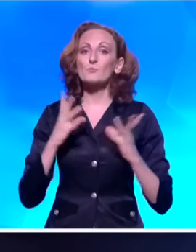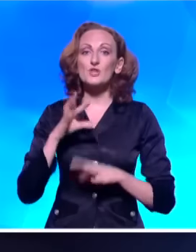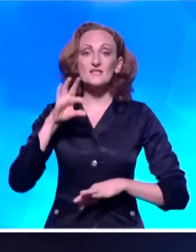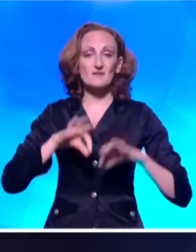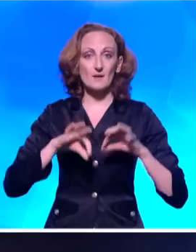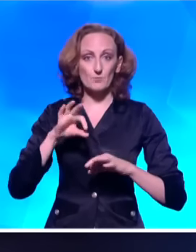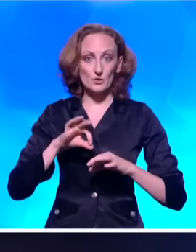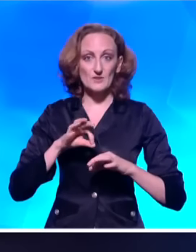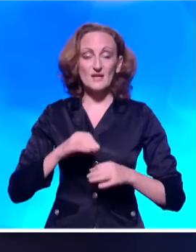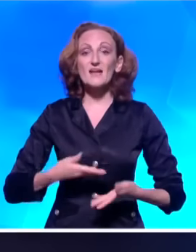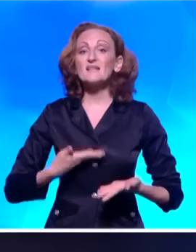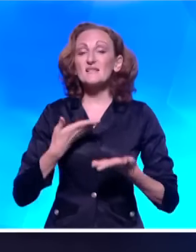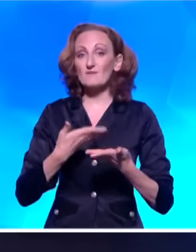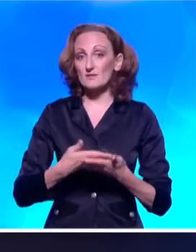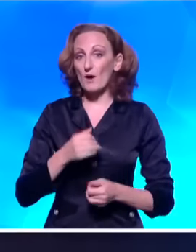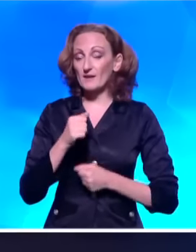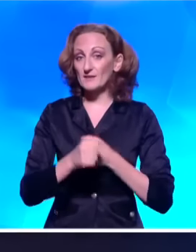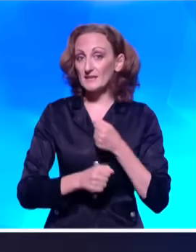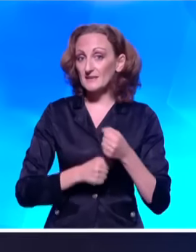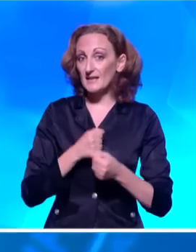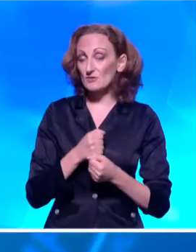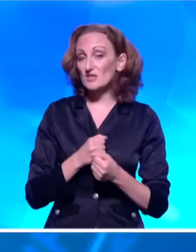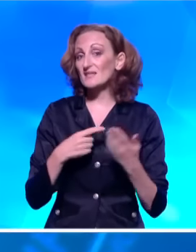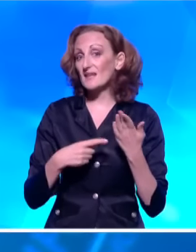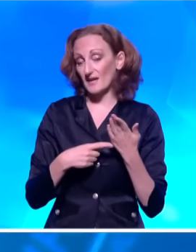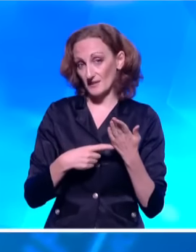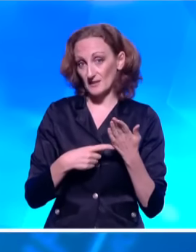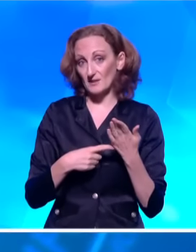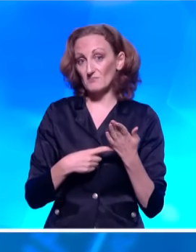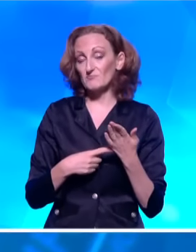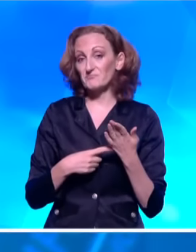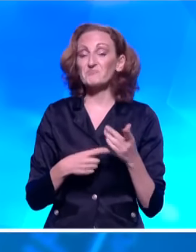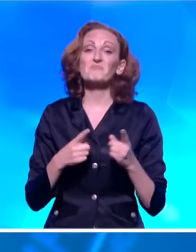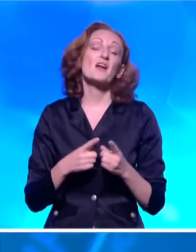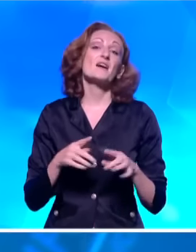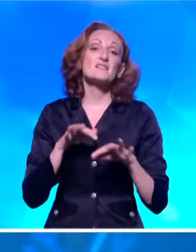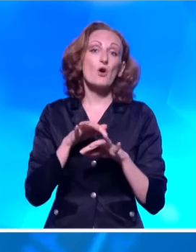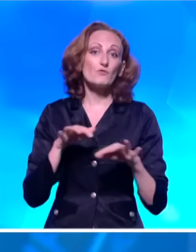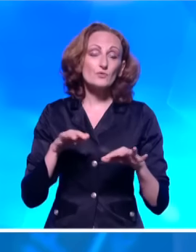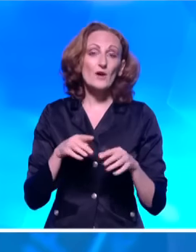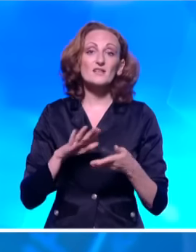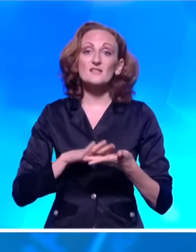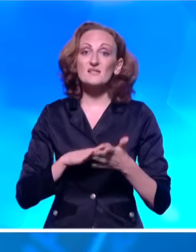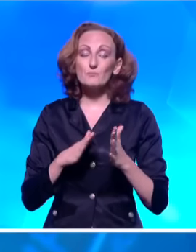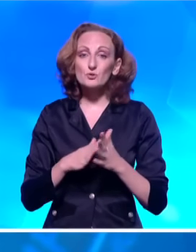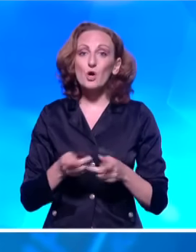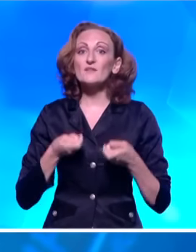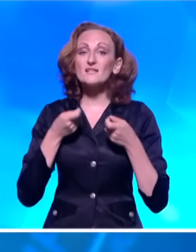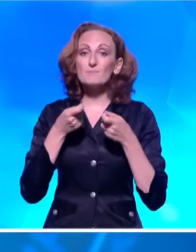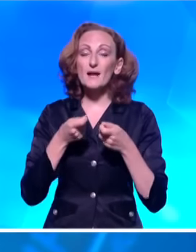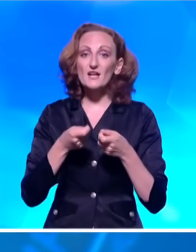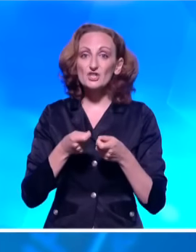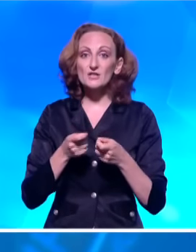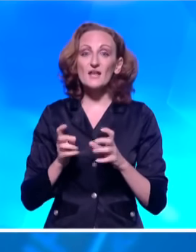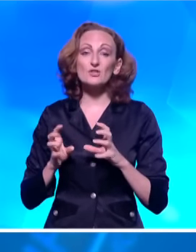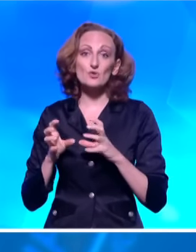за възлагане на дейности по параметризиране на машините, по инсталирането на софтуер и транспорта им до секционните избирателни комисии. И